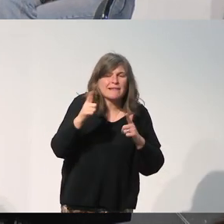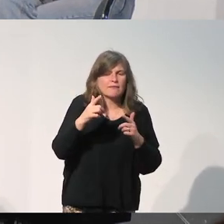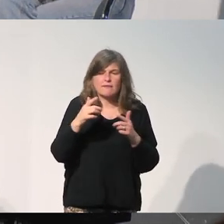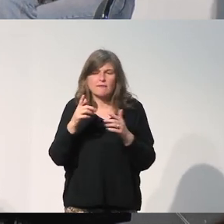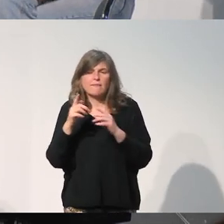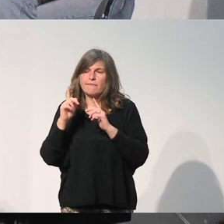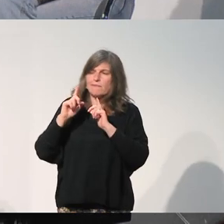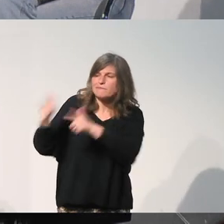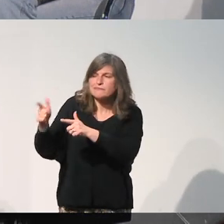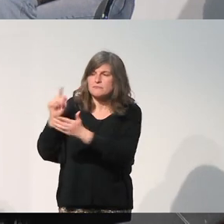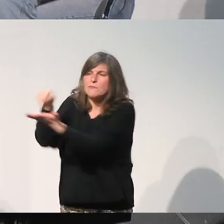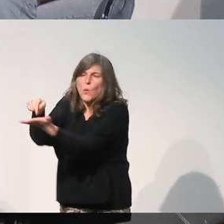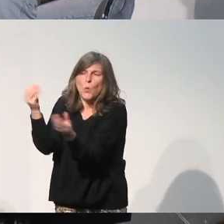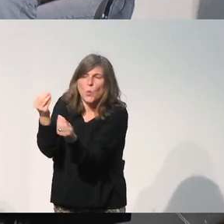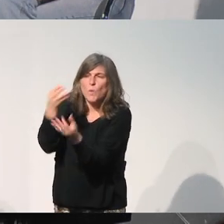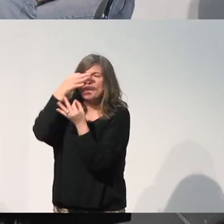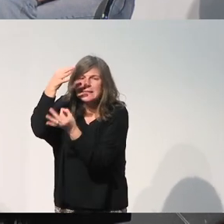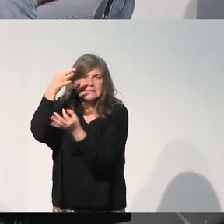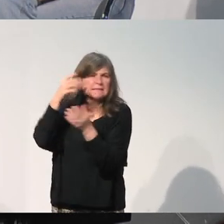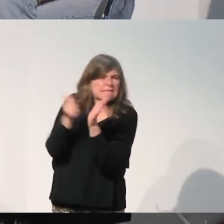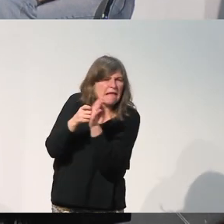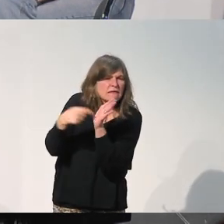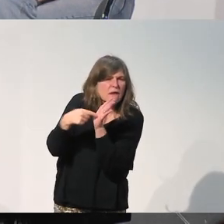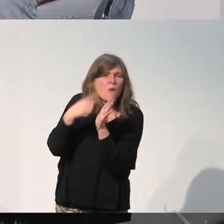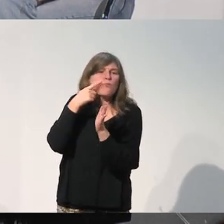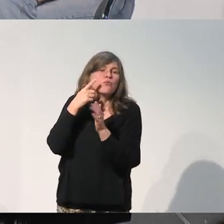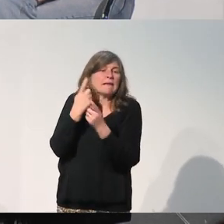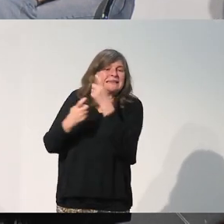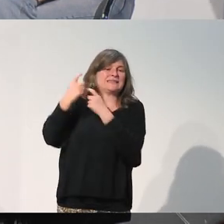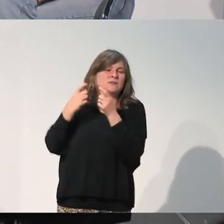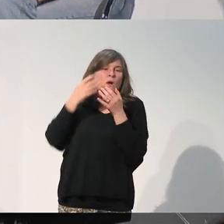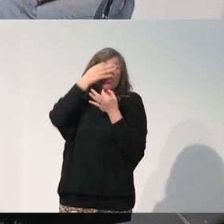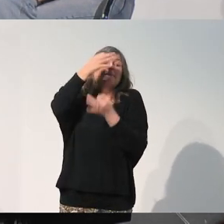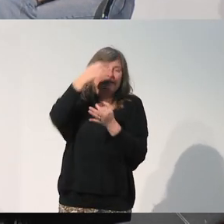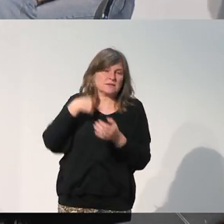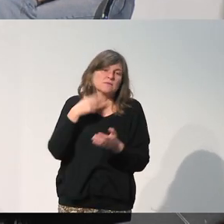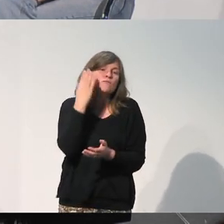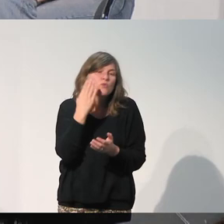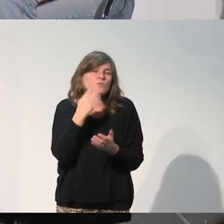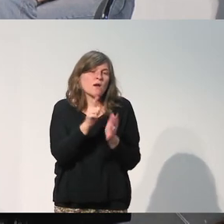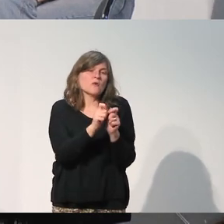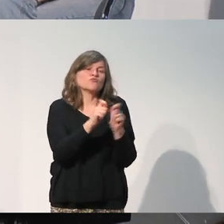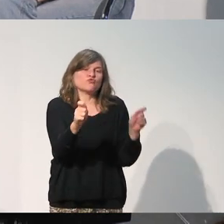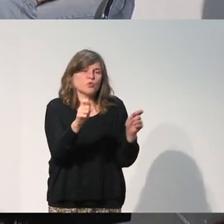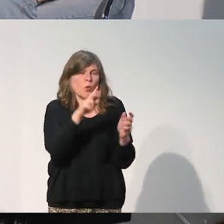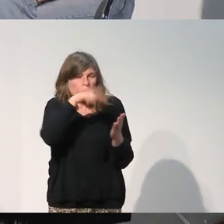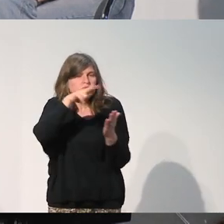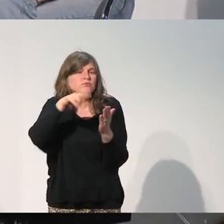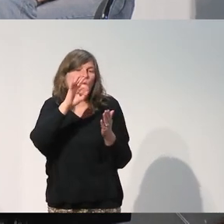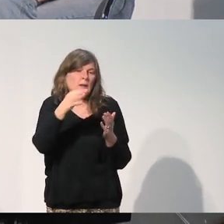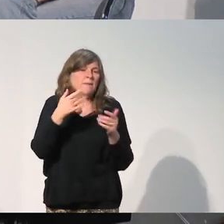vous voyez, c'est juste un souci d'exactitude historique, quoi. Mais voilà.